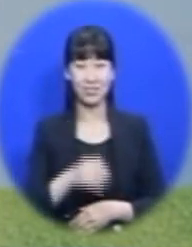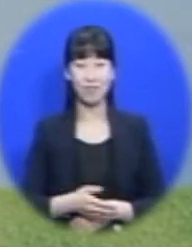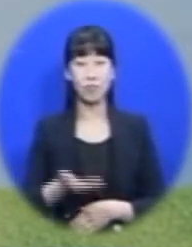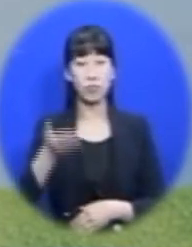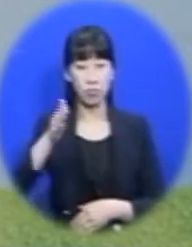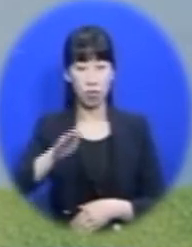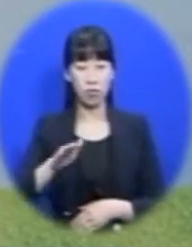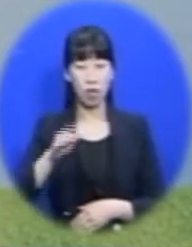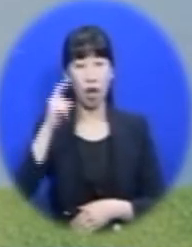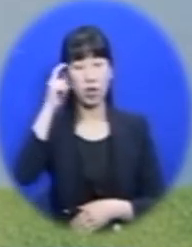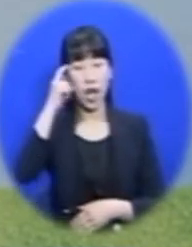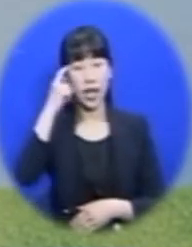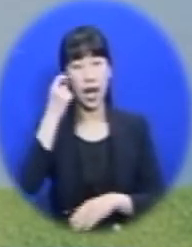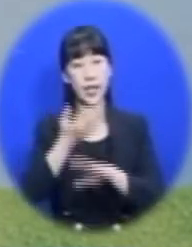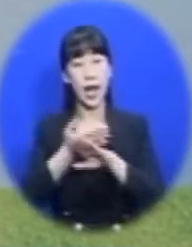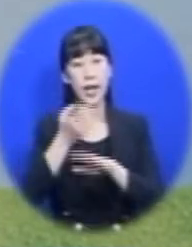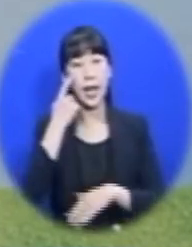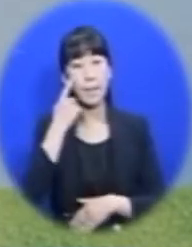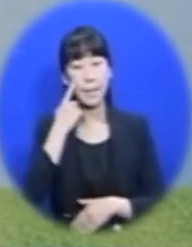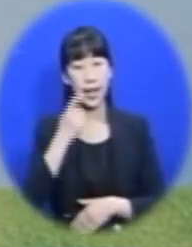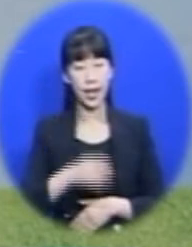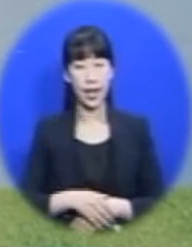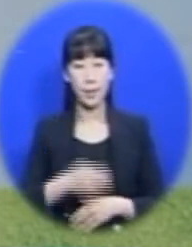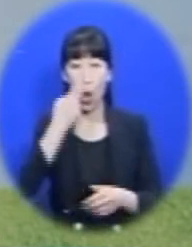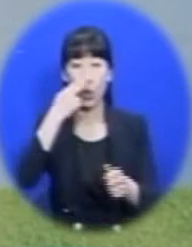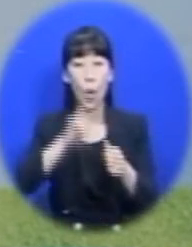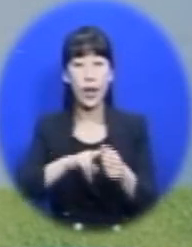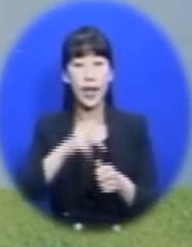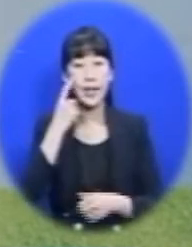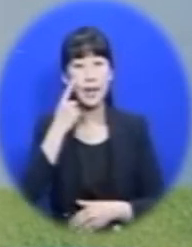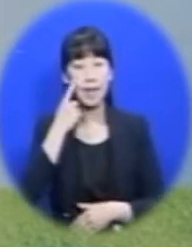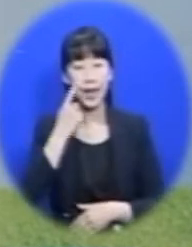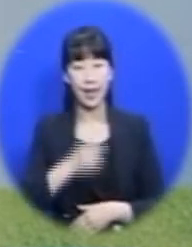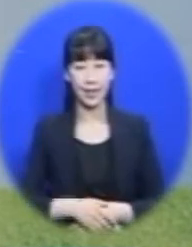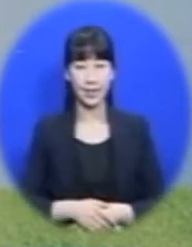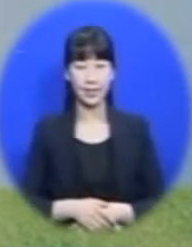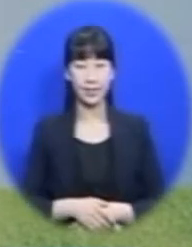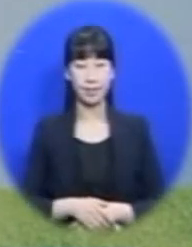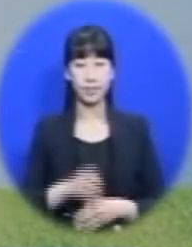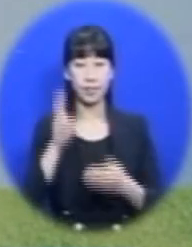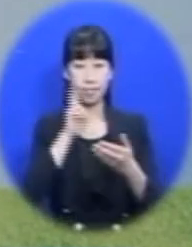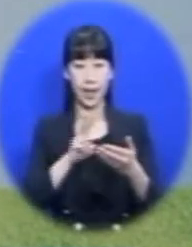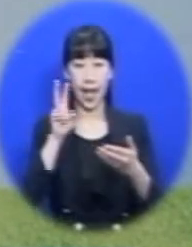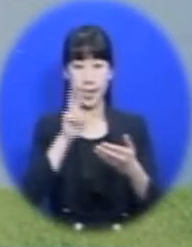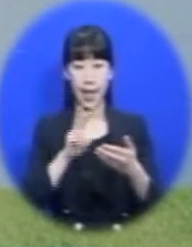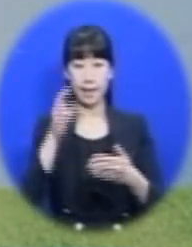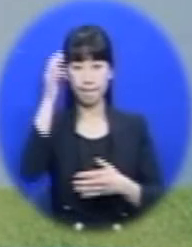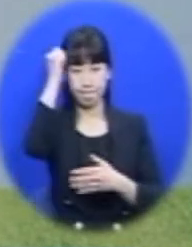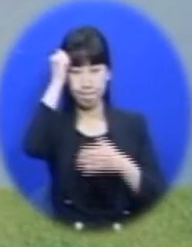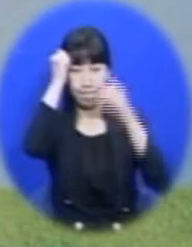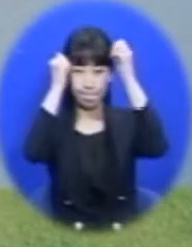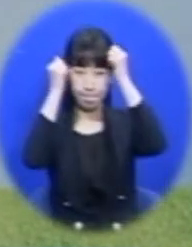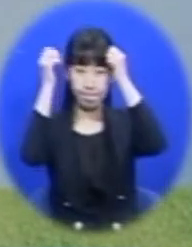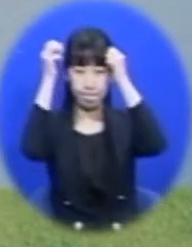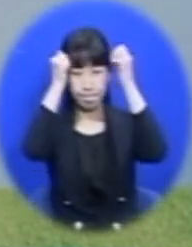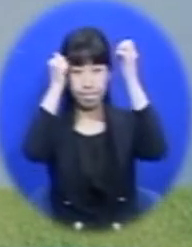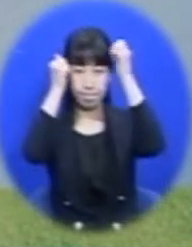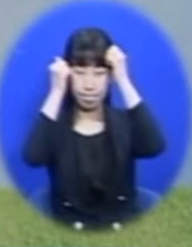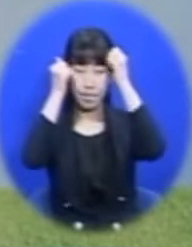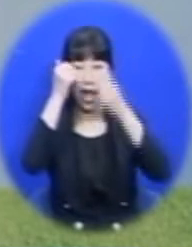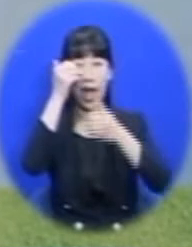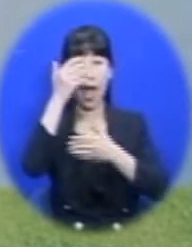보면 도전해 볼 만하잖아요. 그죠? 정말 찬양을 외워서 매주마다 하나님께